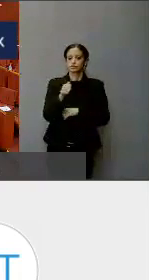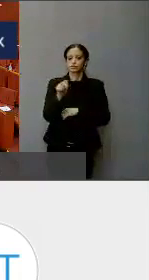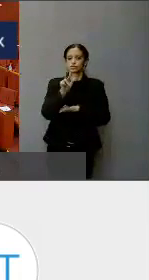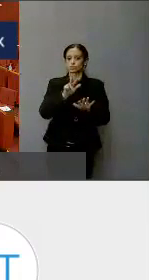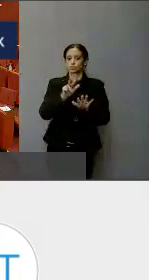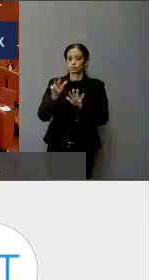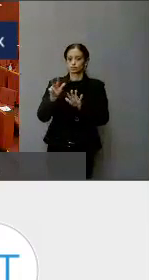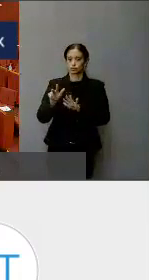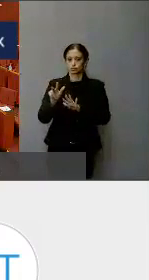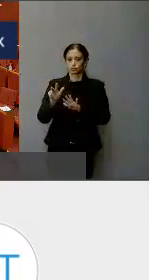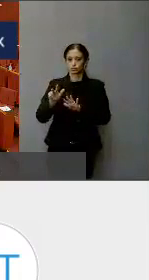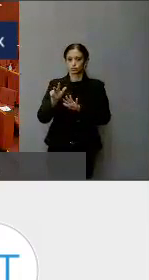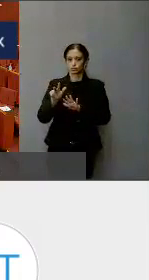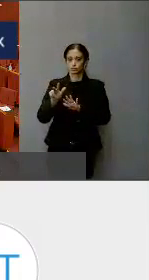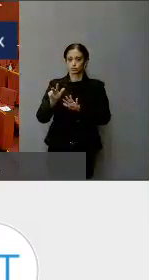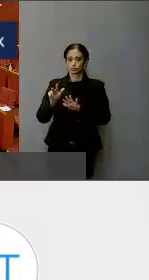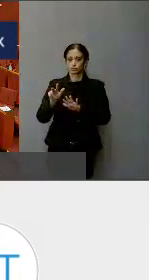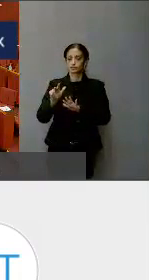8